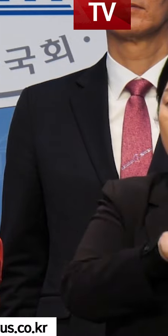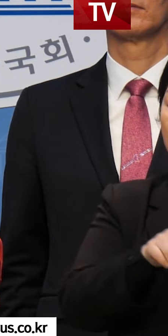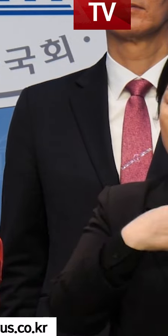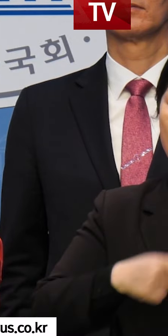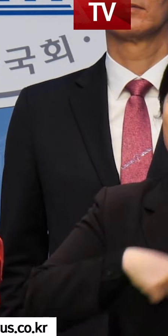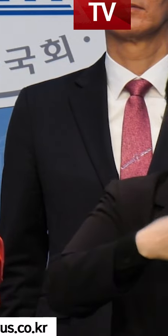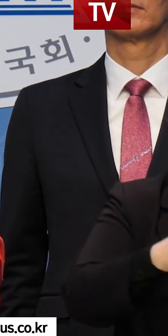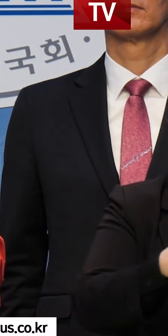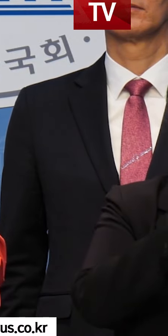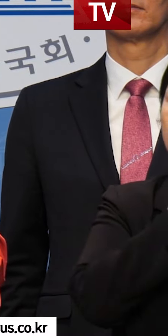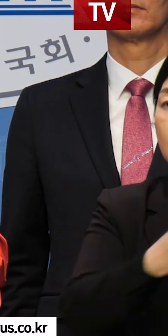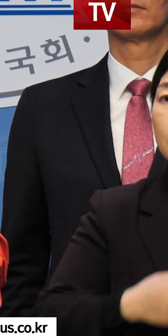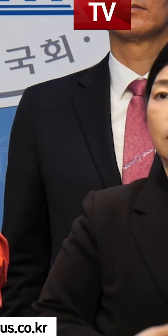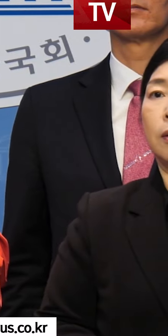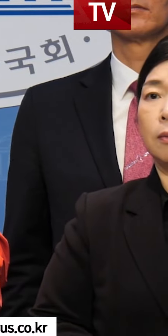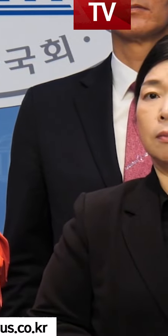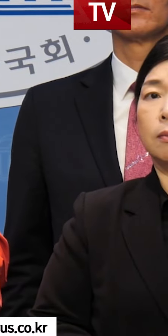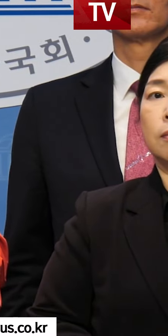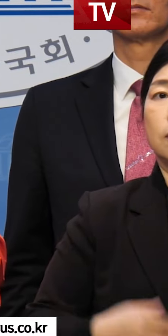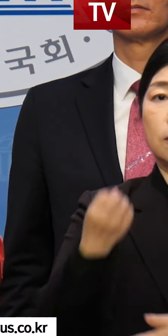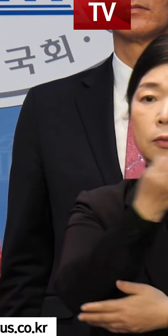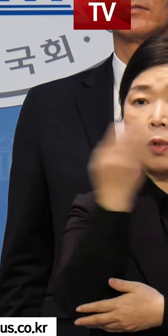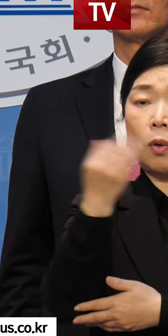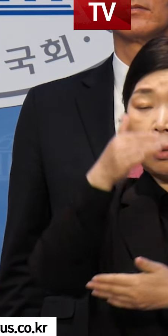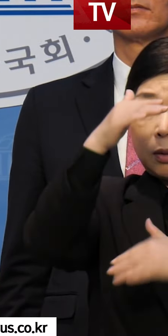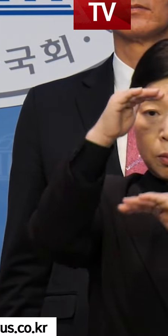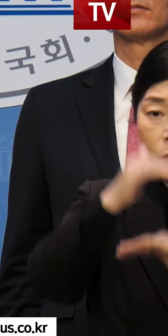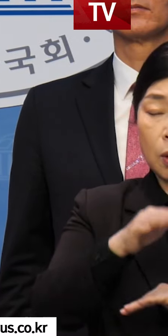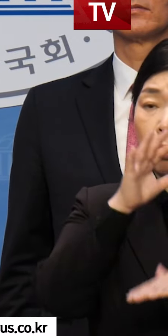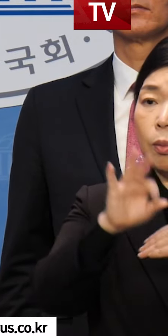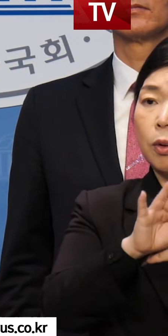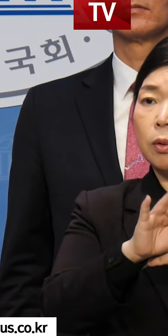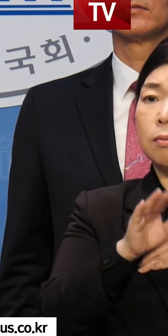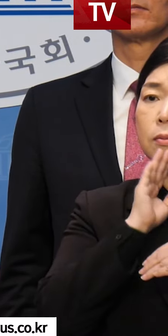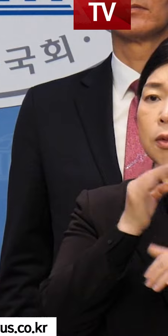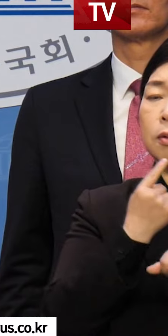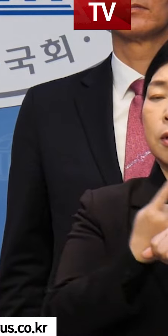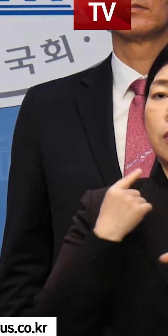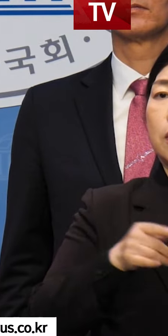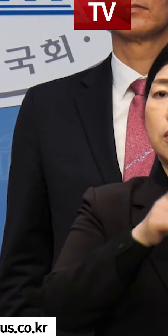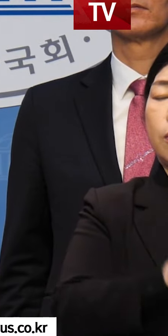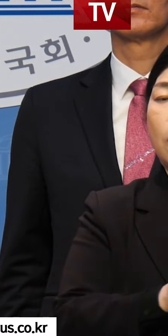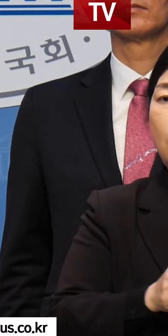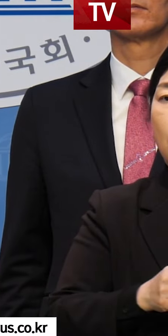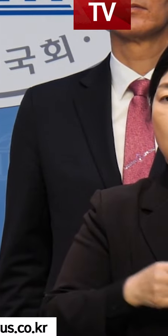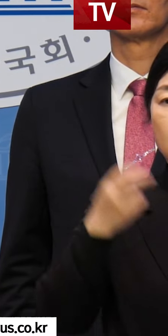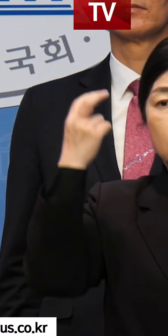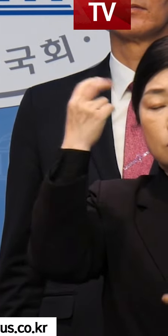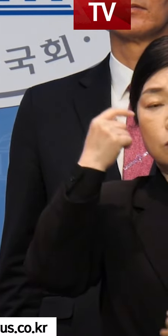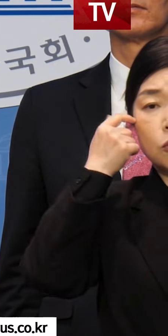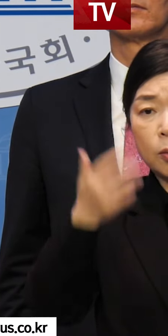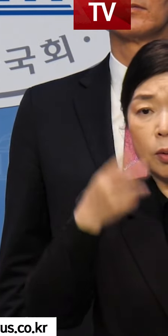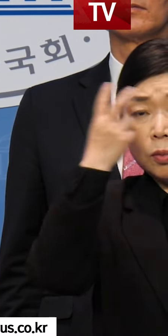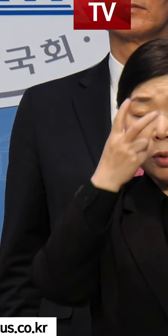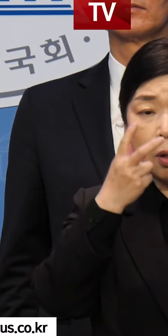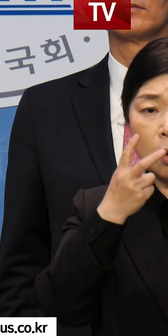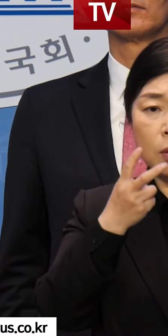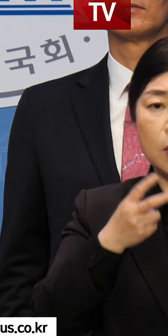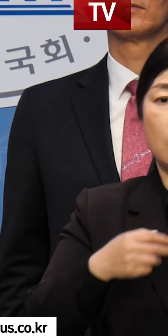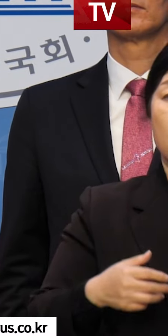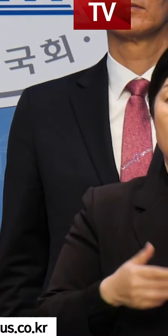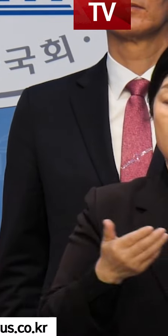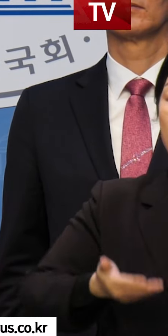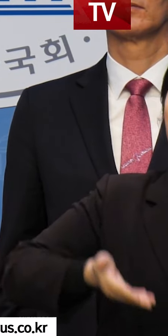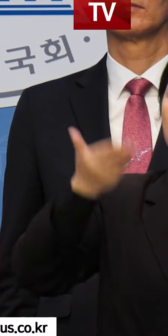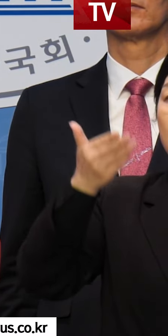원하고 있습니다. 언론 보도에 따르면 실제로 지난해 12월 여론조사 전문업체가 18세